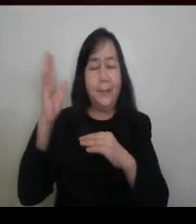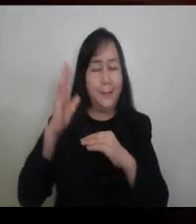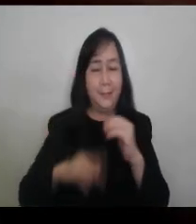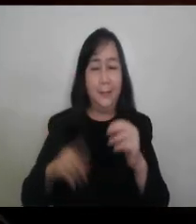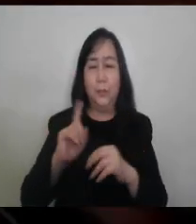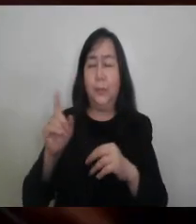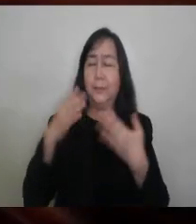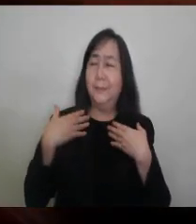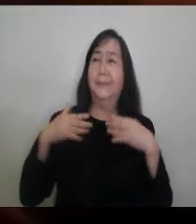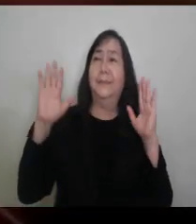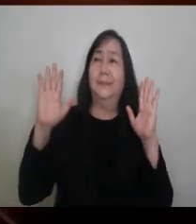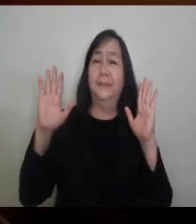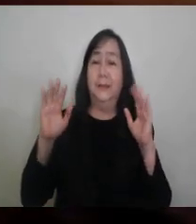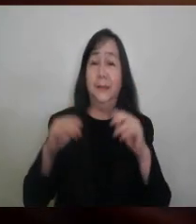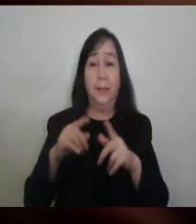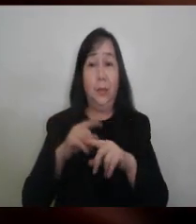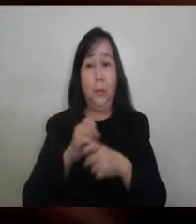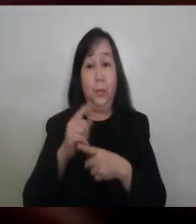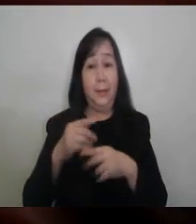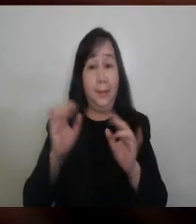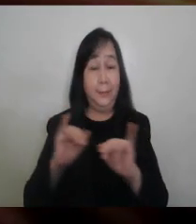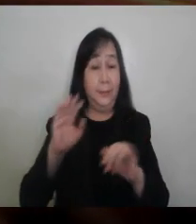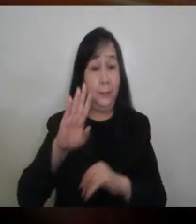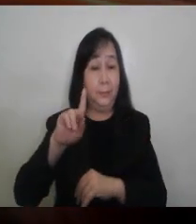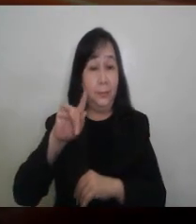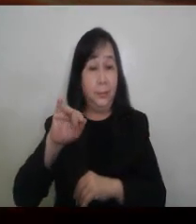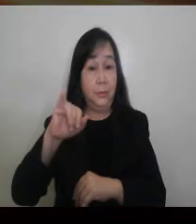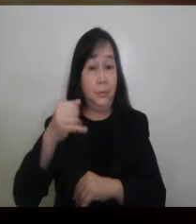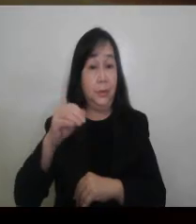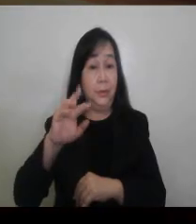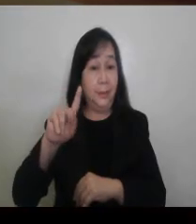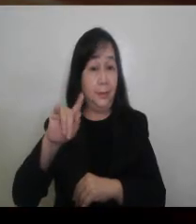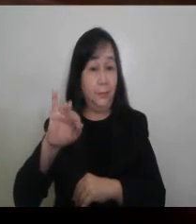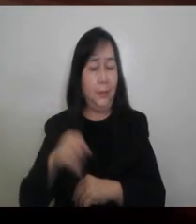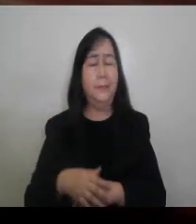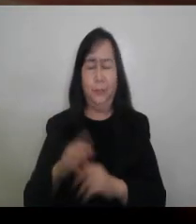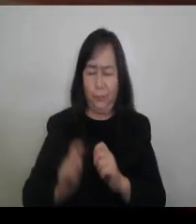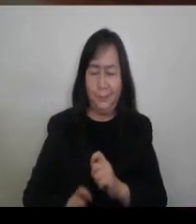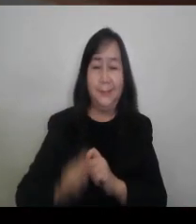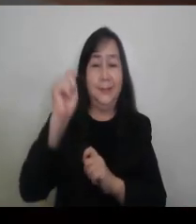ating isusuko. At tulad ng Burj Khalifa, naway tumaas ang ating